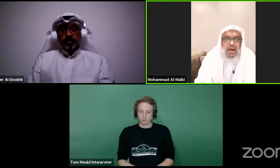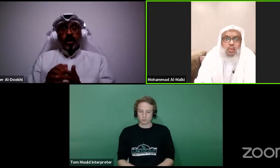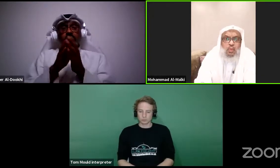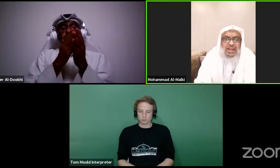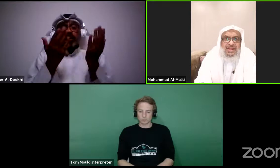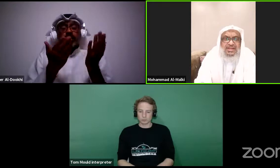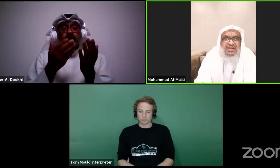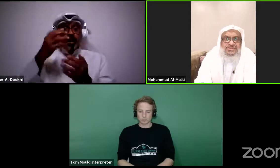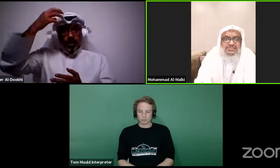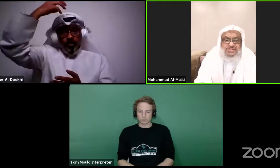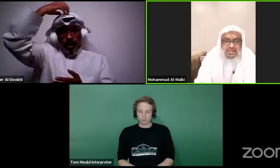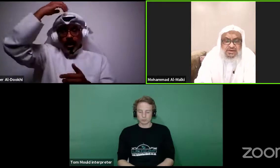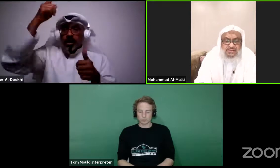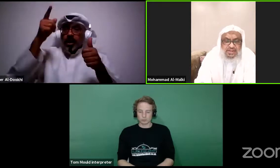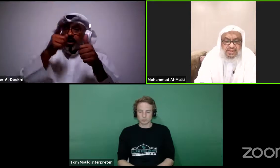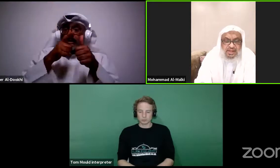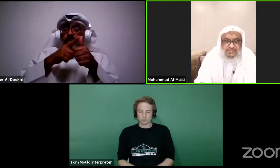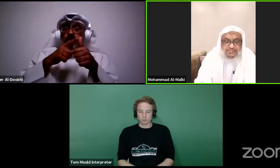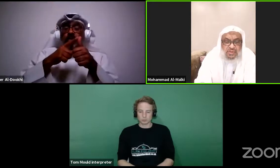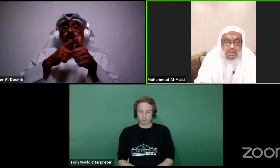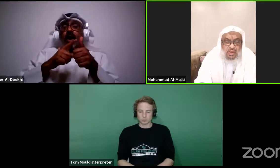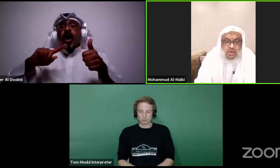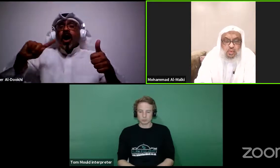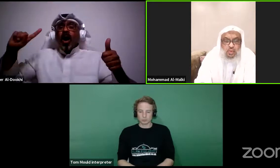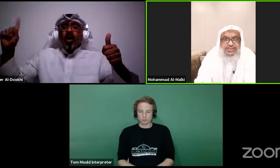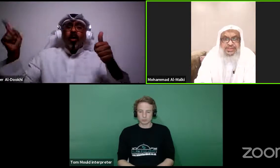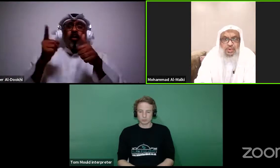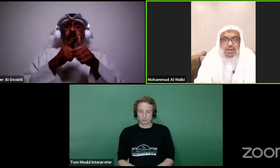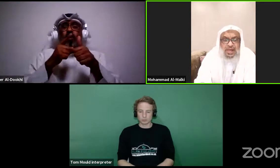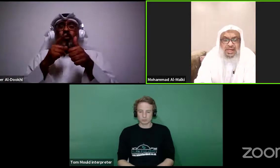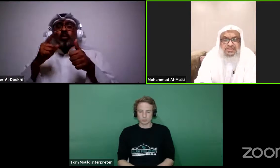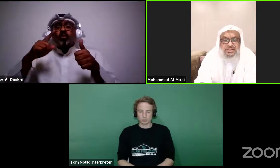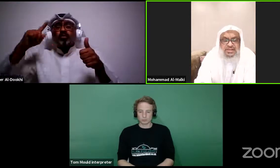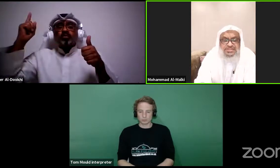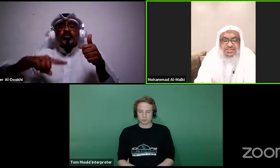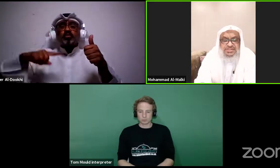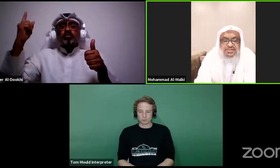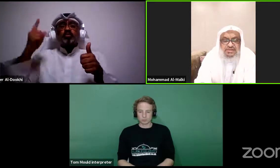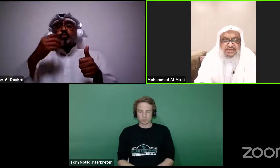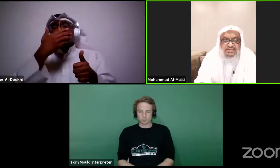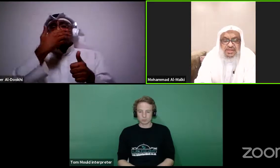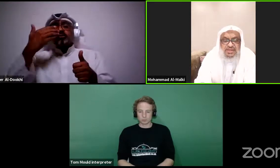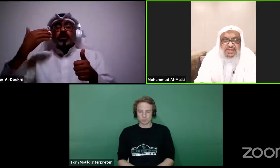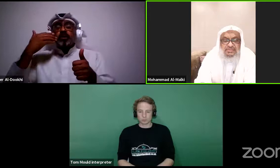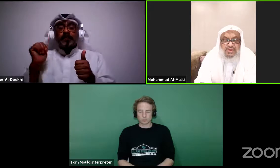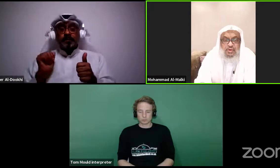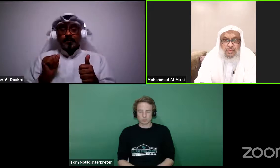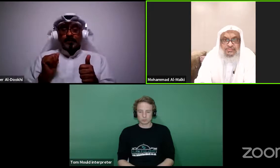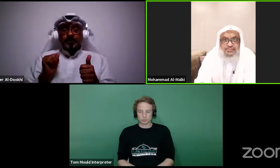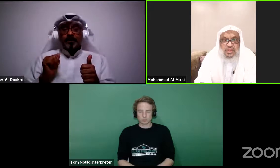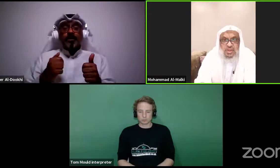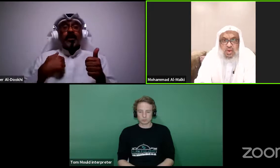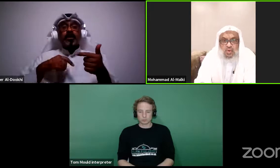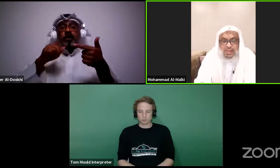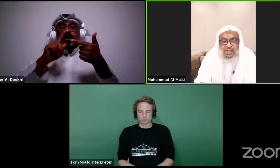إبراهيم أول ليلة من شهر رمضان، والتوراة ل6 مضين